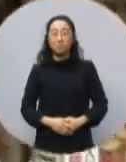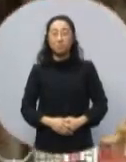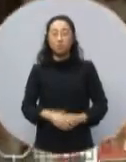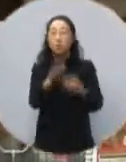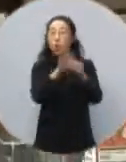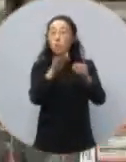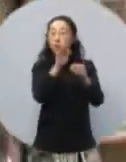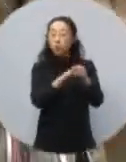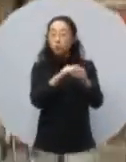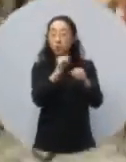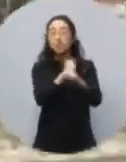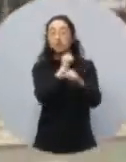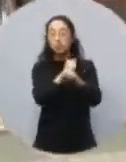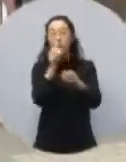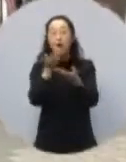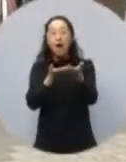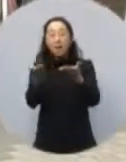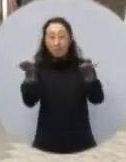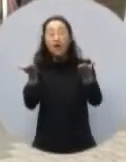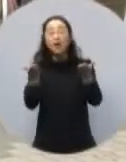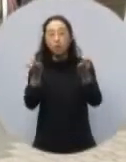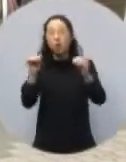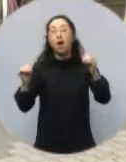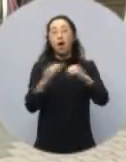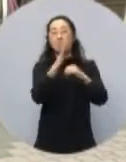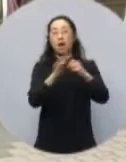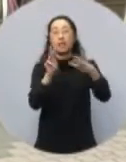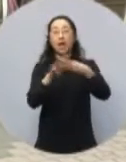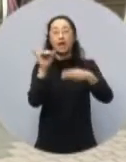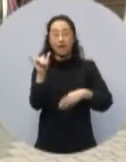お弁当などの製造販売を行う浜田屋、